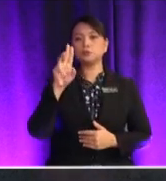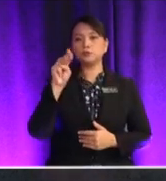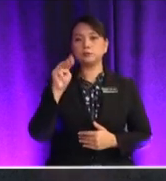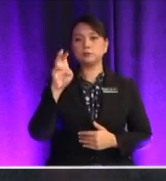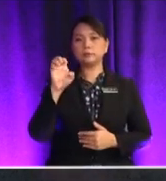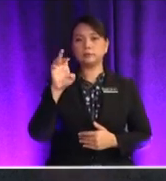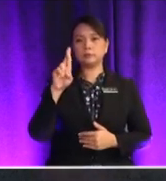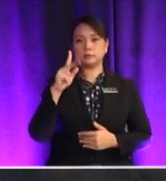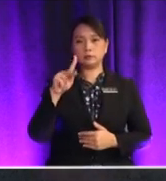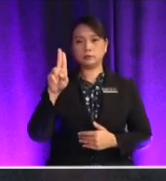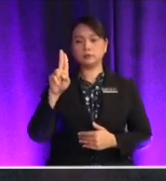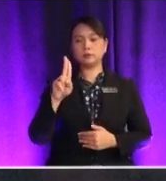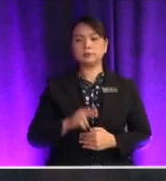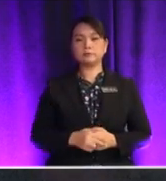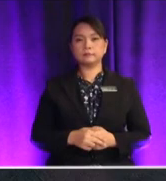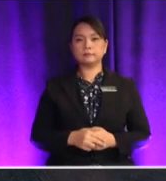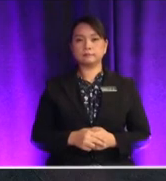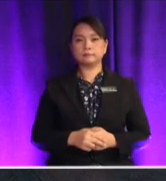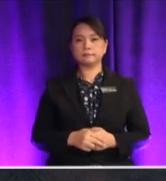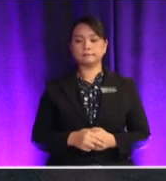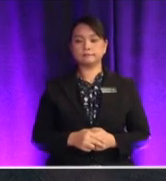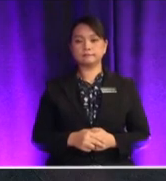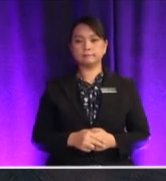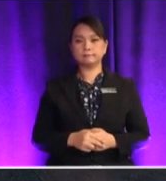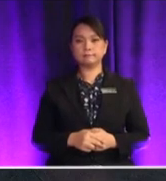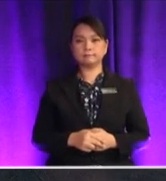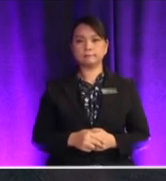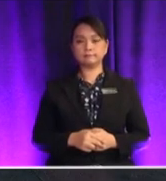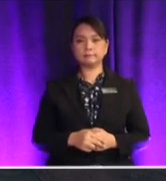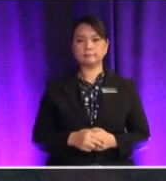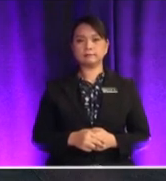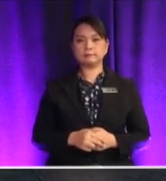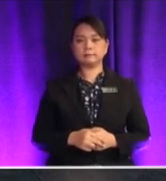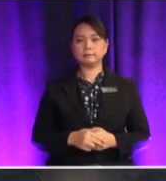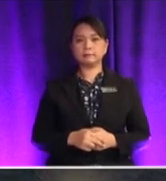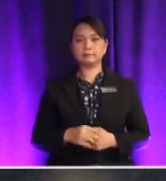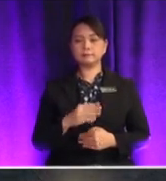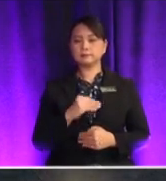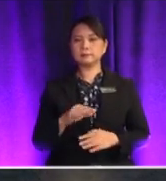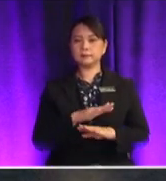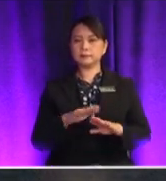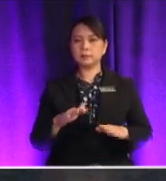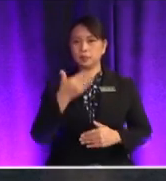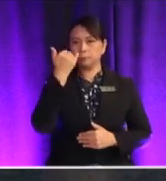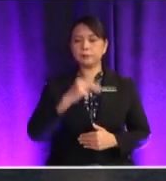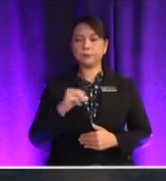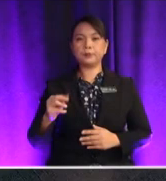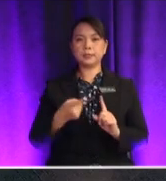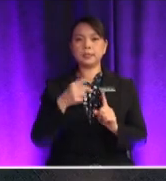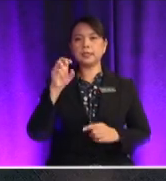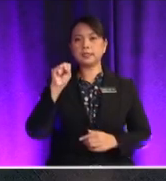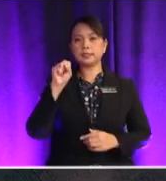terima kasih cikgu. Portal Delima ya. Okey, terima kasih banyak cikgu dan tak lupa juga terima kasih kepada murid-murid kita daripada